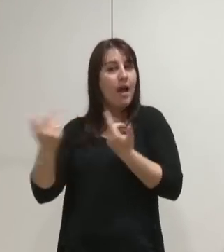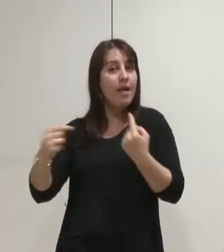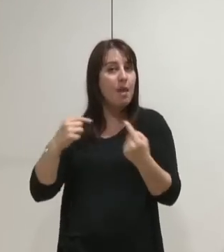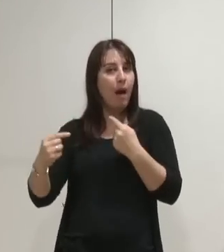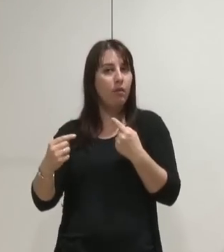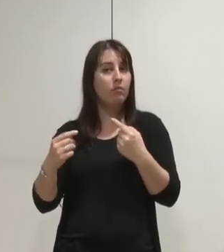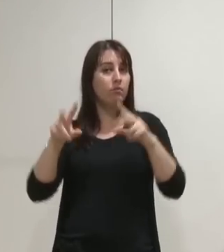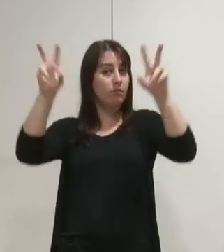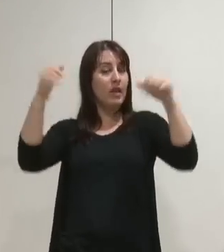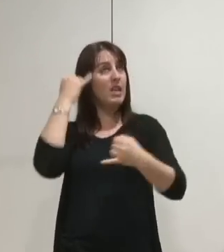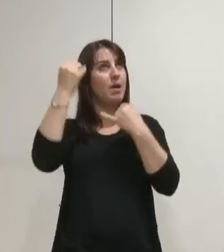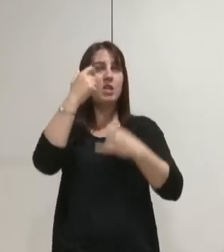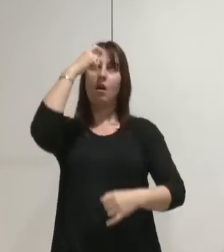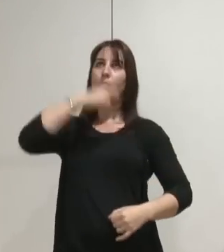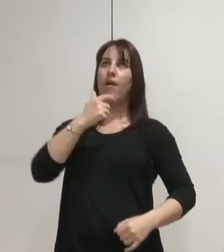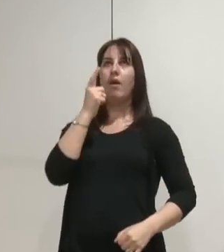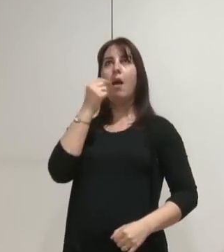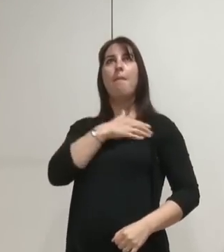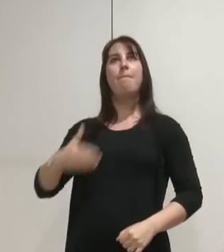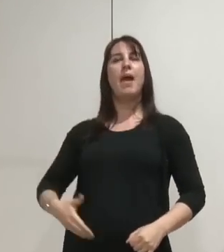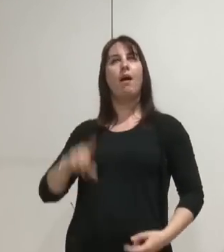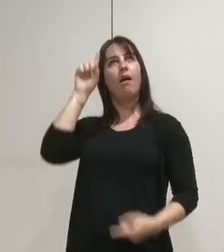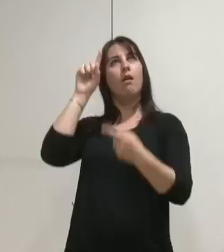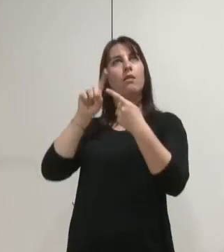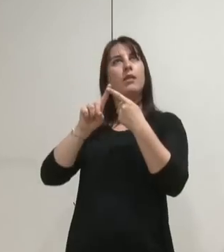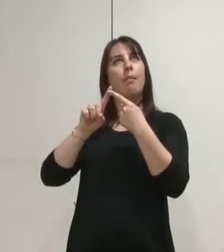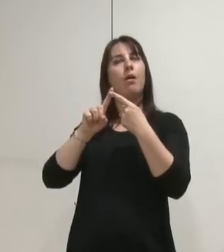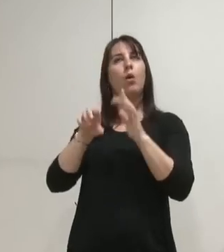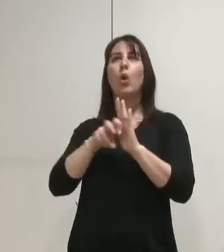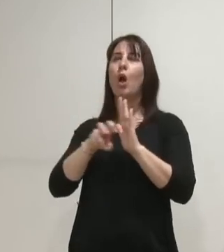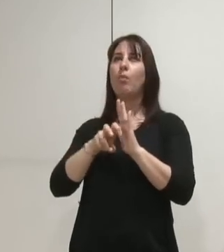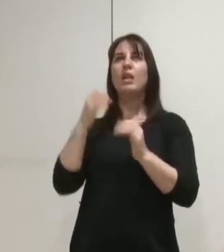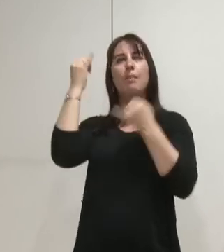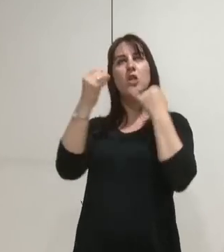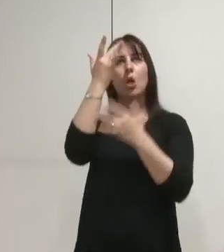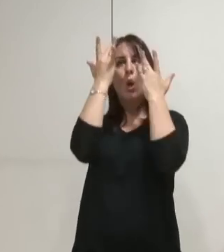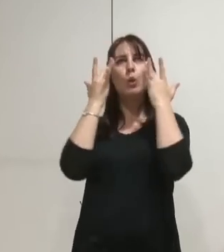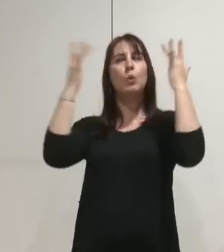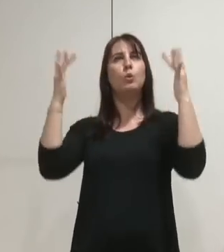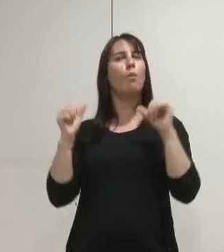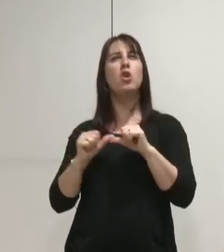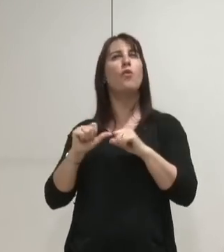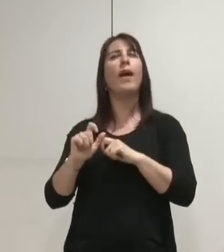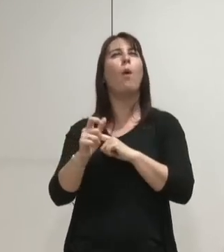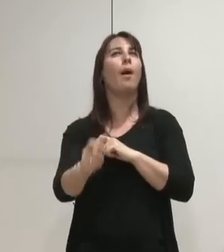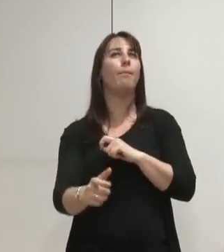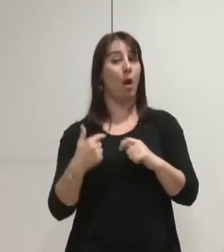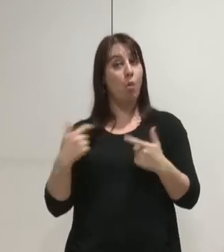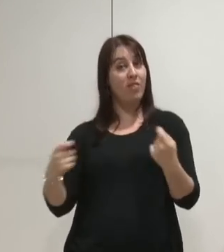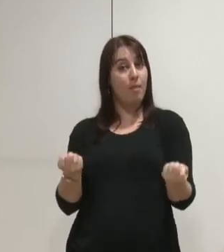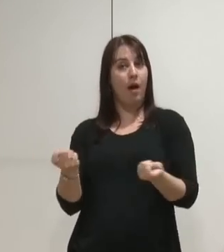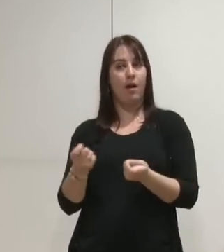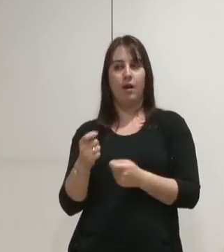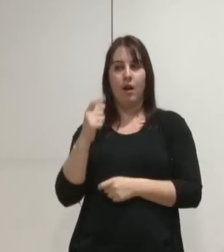qu'est-ce que je ferais si j'étais merde Grenoble et qu'est-ce que je ferais pour la culture et euh lors d'un débat que que j'animé un ami